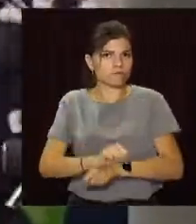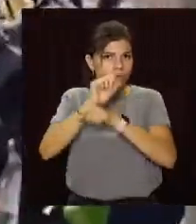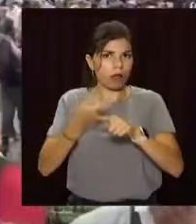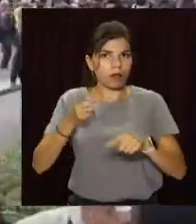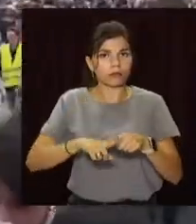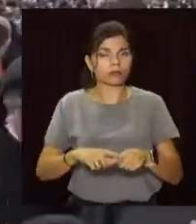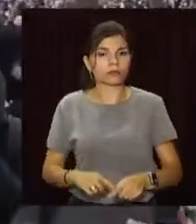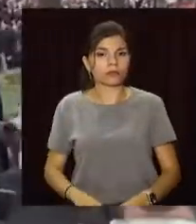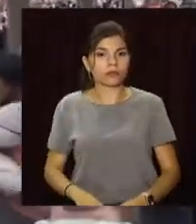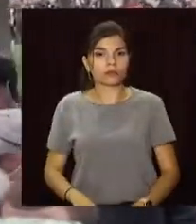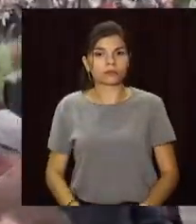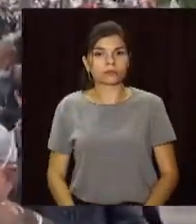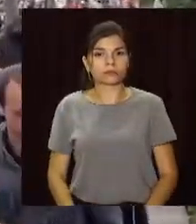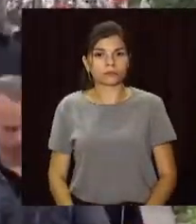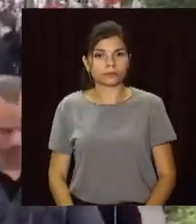липня.